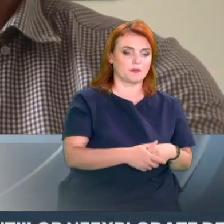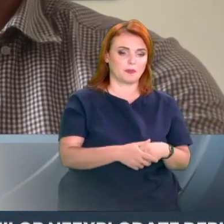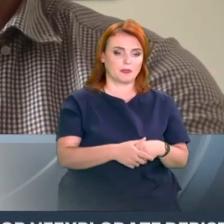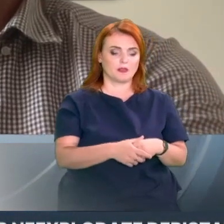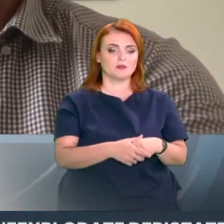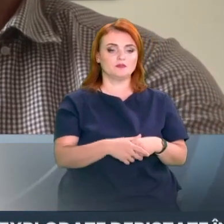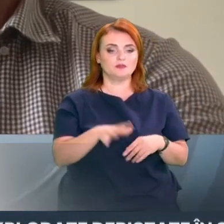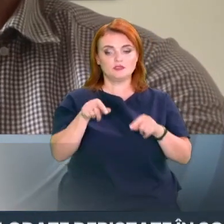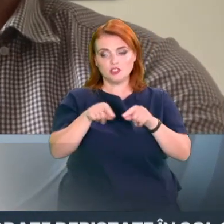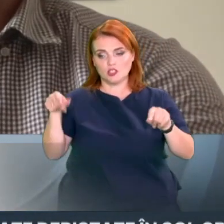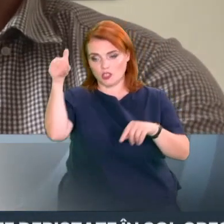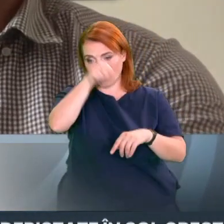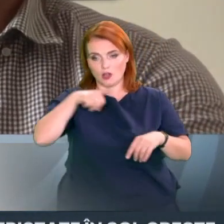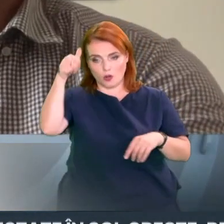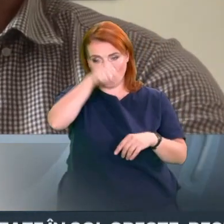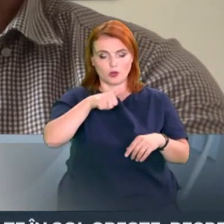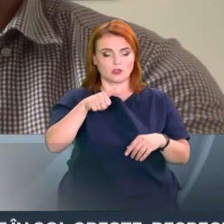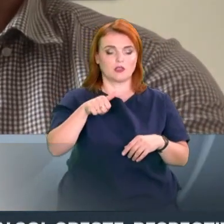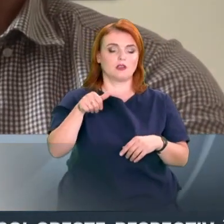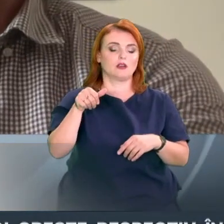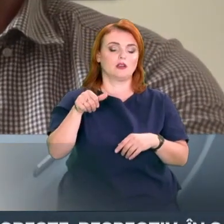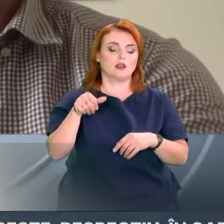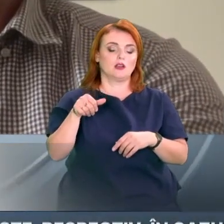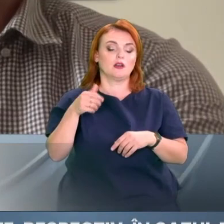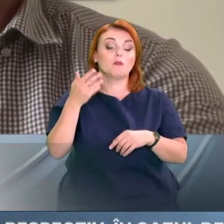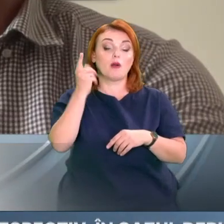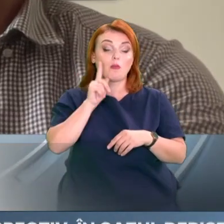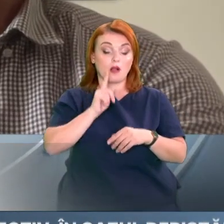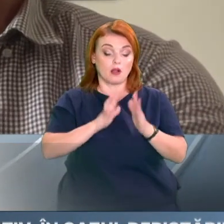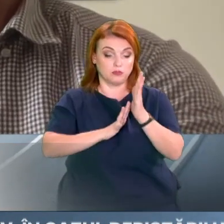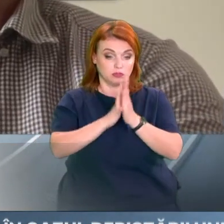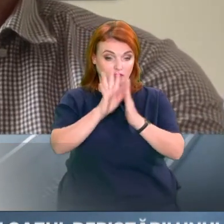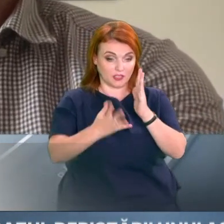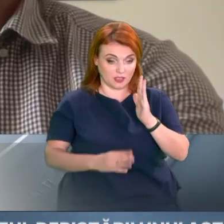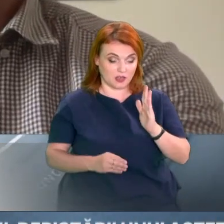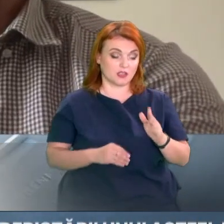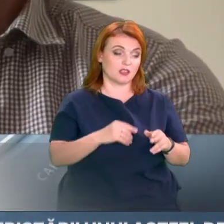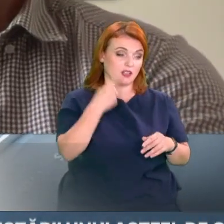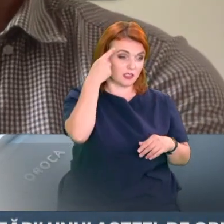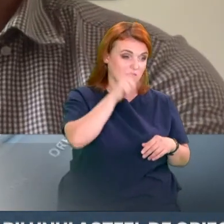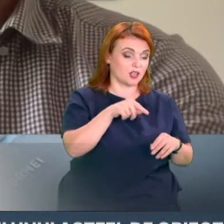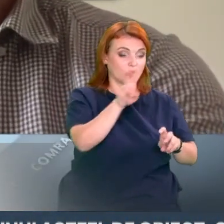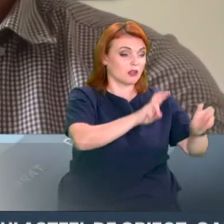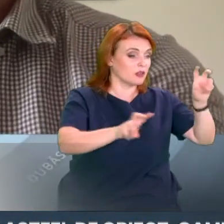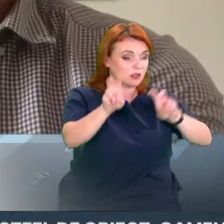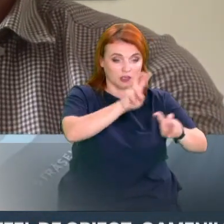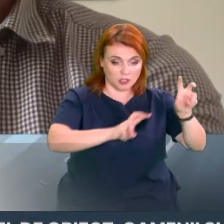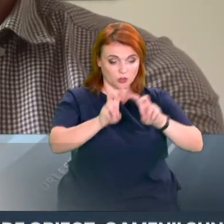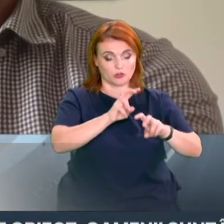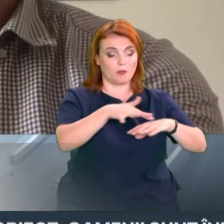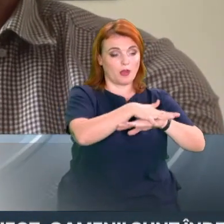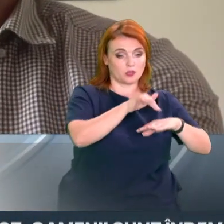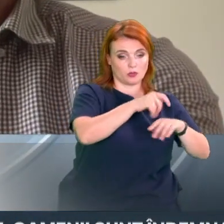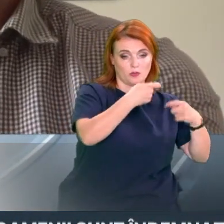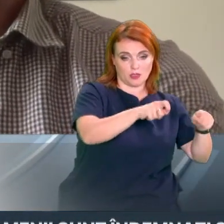parcursul întregului an de producere ei urmăresc ca să fie respectate toate cerințele pentru ca să se conforme la parametrii